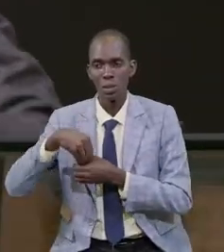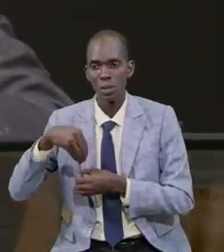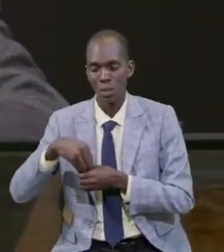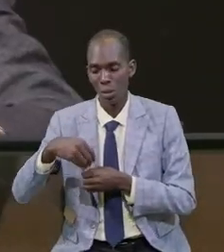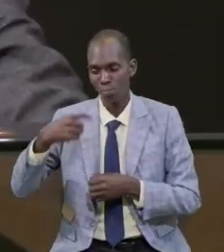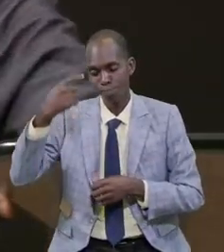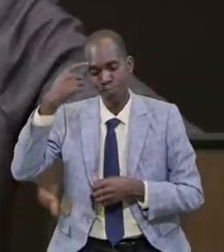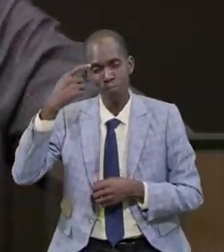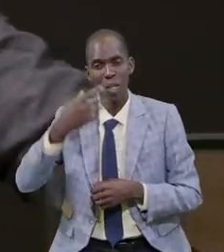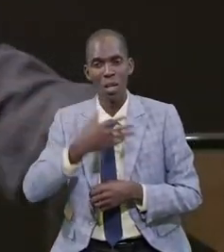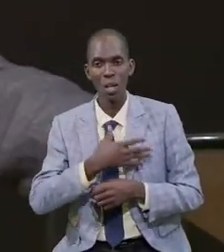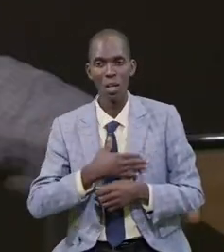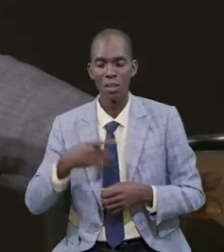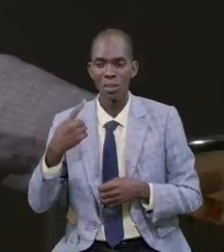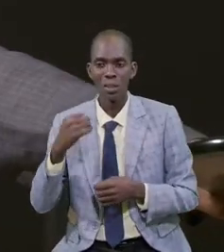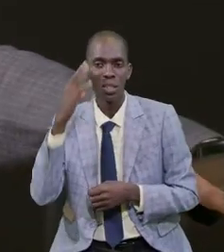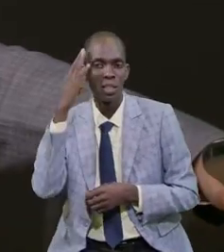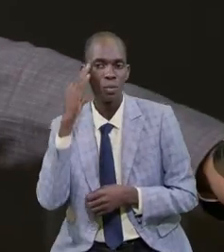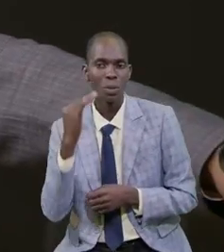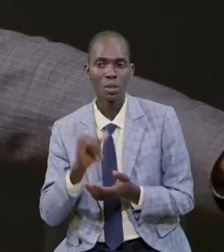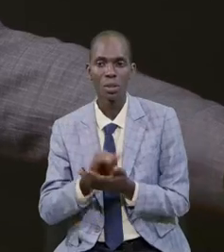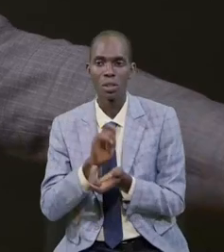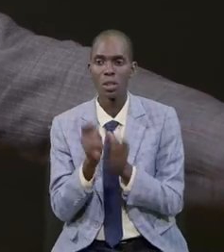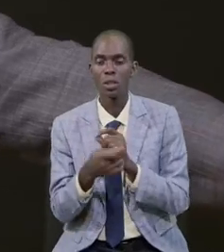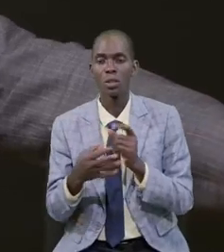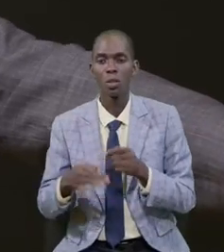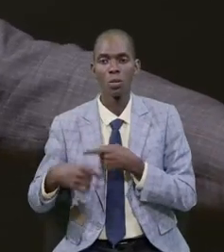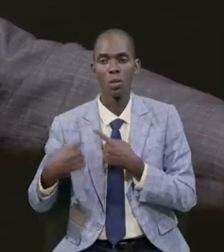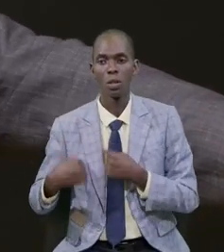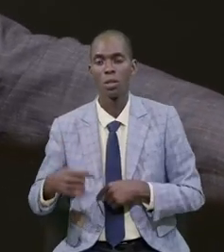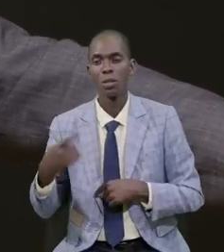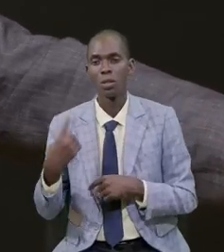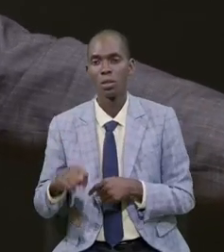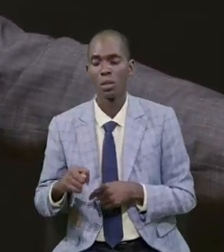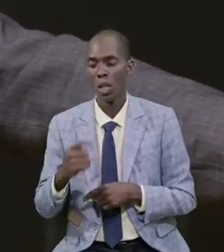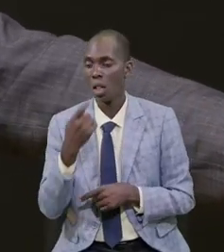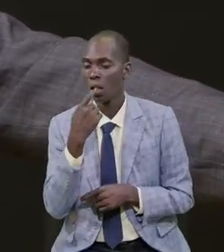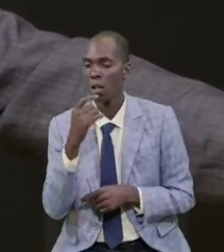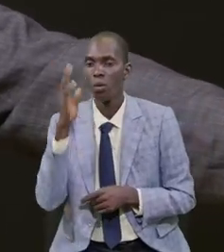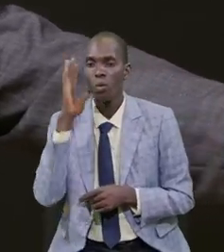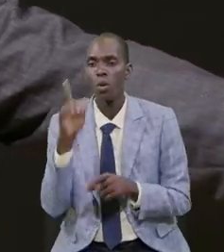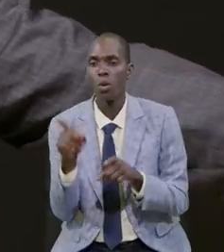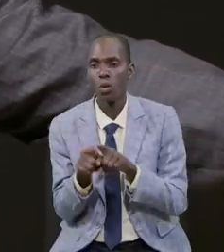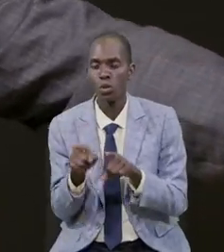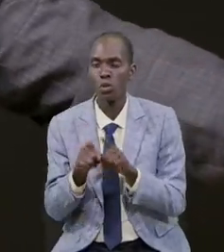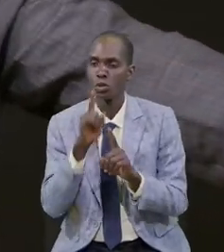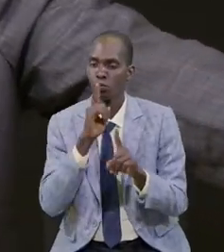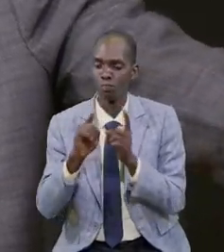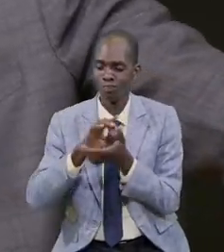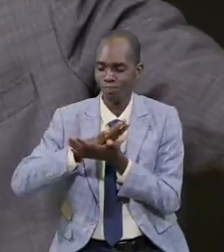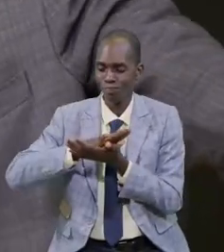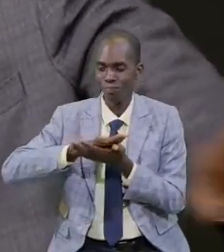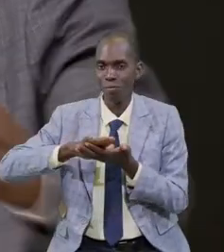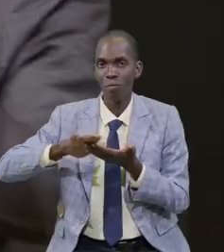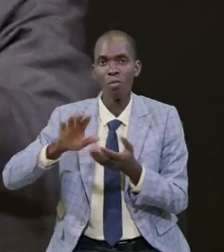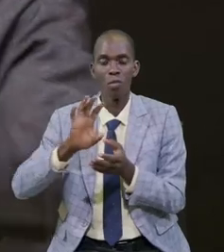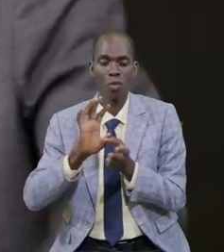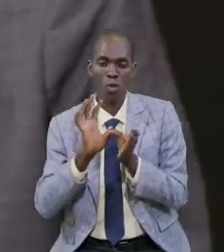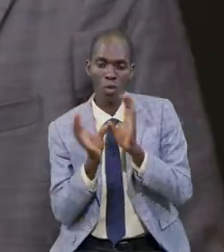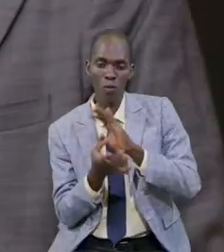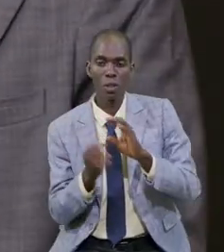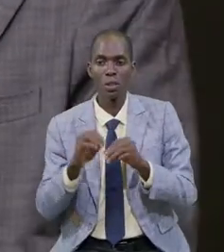a expérimenté cette transformation du cœur. La langue aussi va dire des paroles claires.